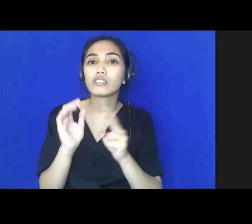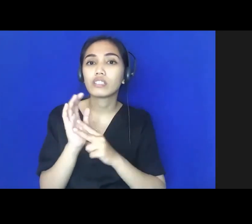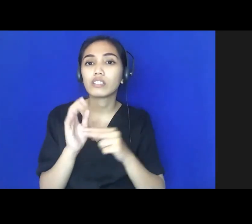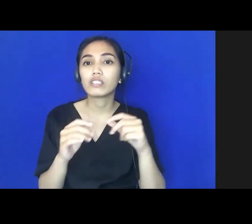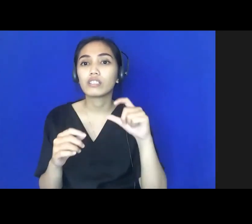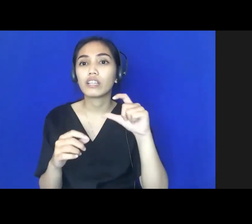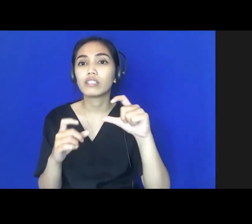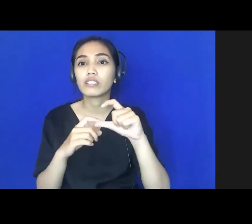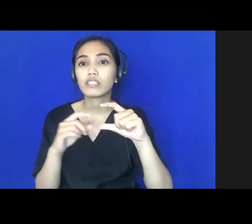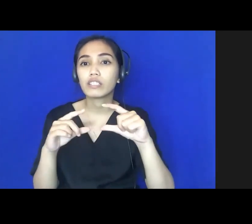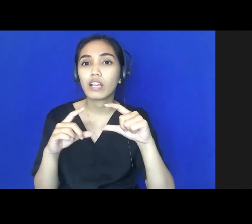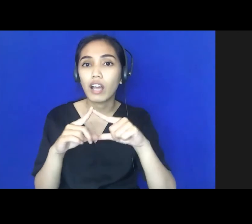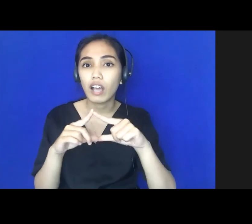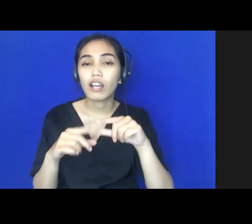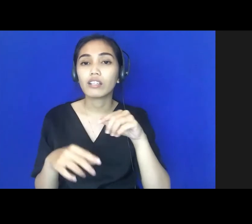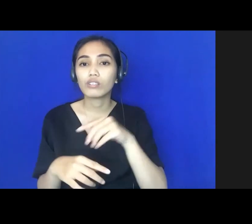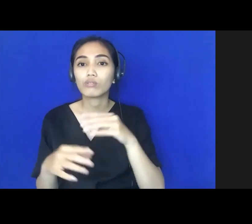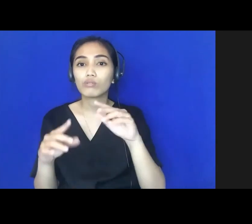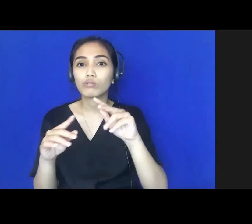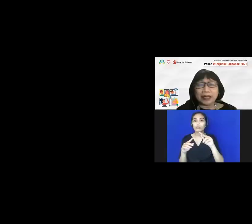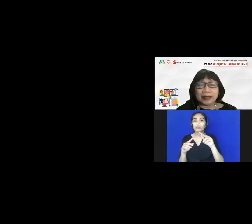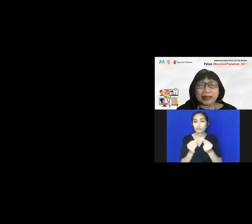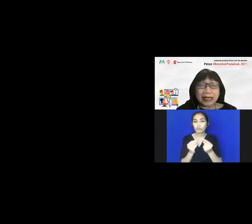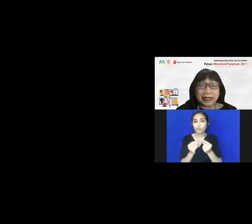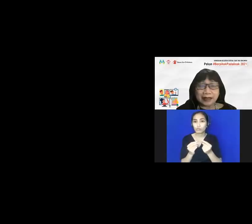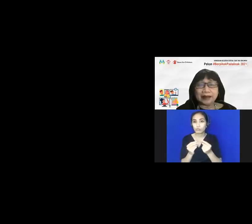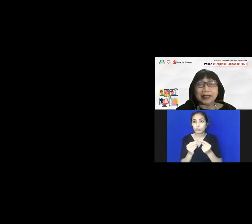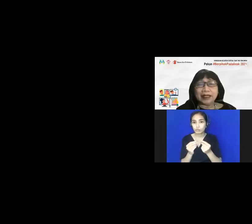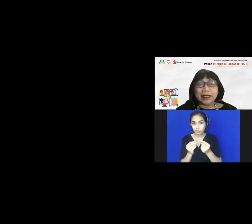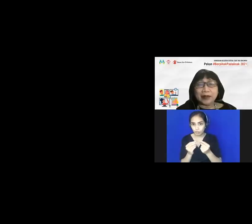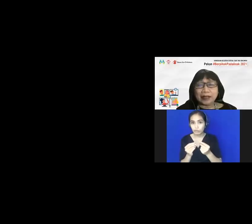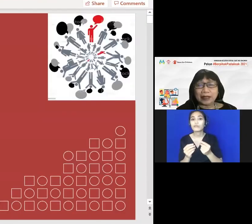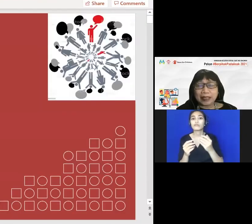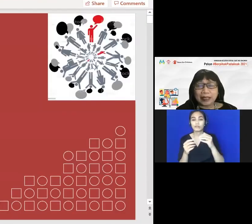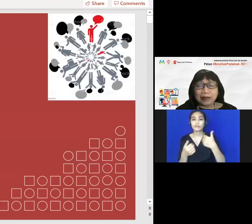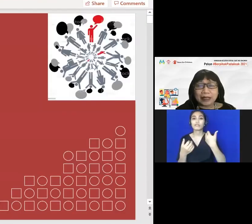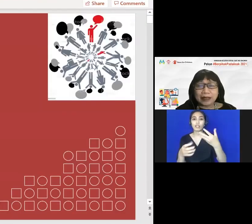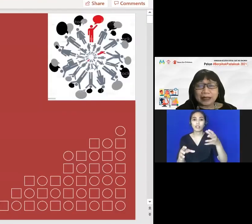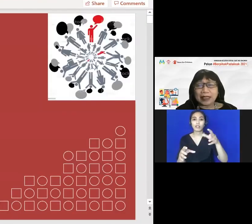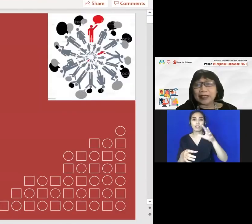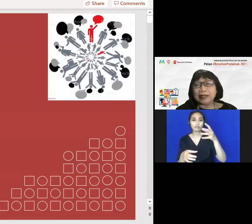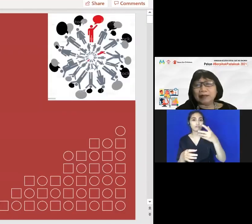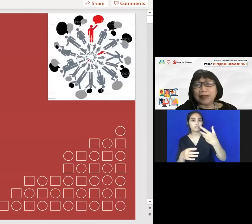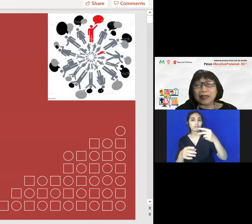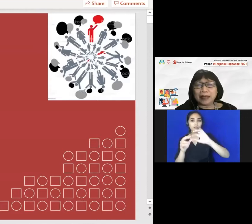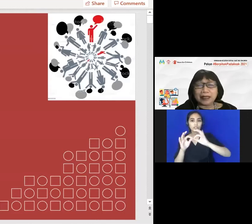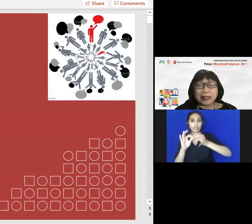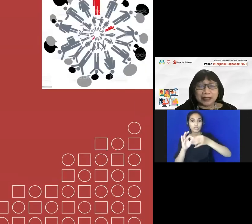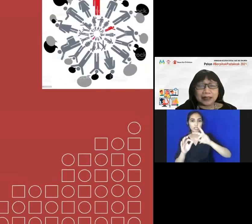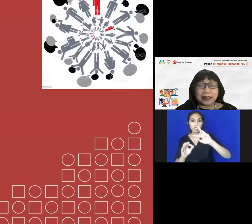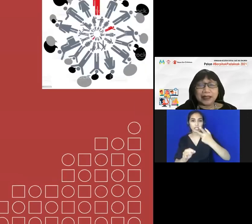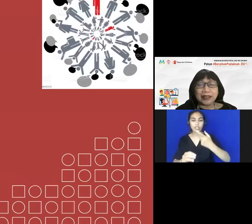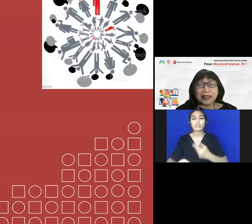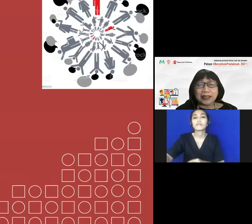sekelompok organisasi masyarakat sipil atau Civil Society Alliance yang bekerja dalam bidang kesehatan, pangan,